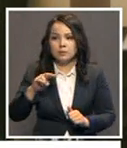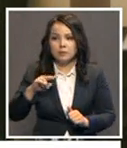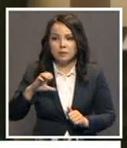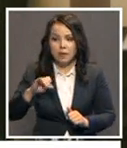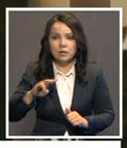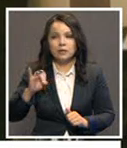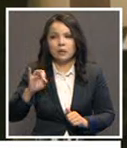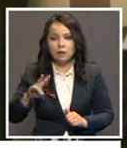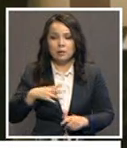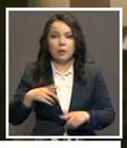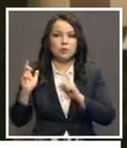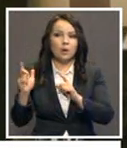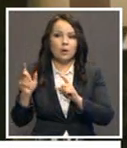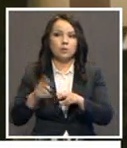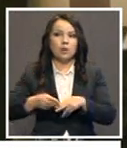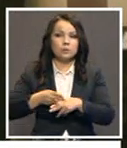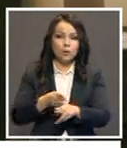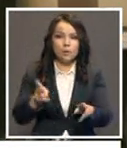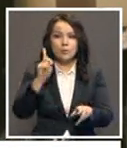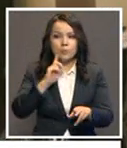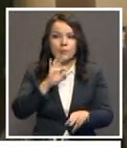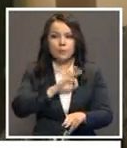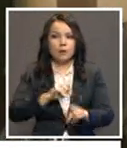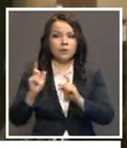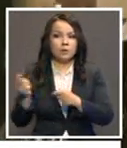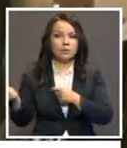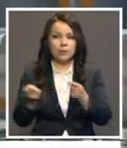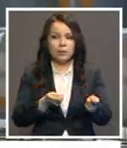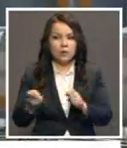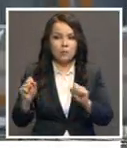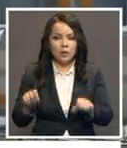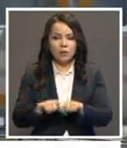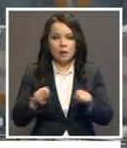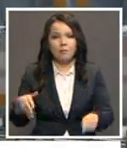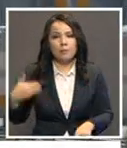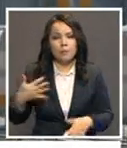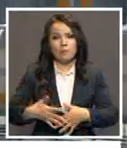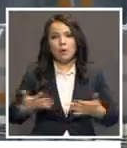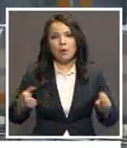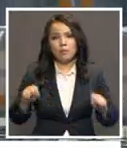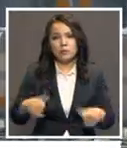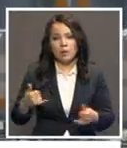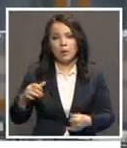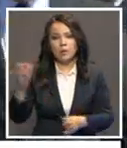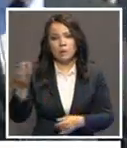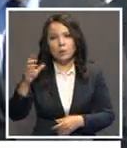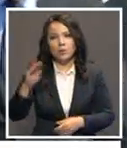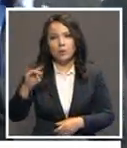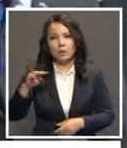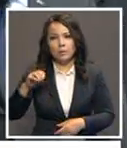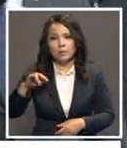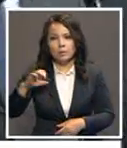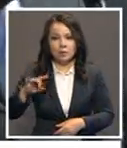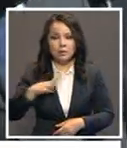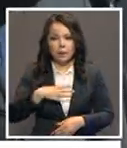бойынша жүк тасымалын арттыру екі жаққа да пайдалы болатыны белгілі. Алтай күндері Түркмен башыда жаңа теңіз порты ашылады. Демек